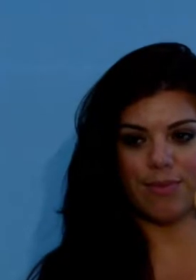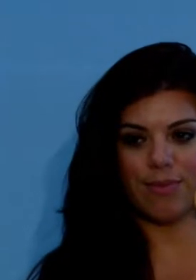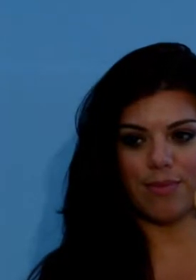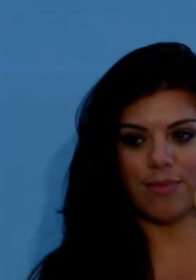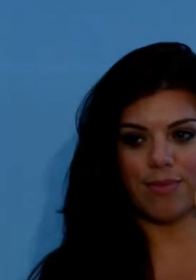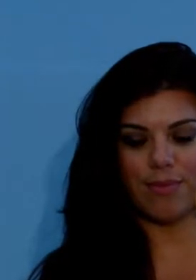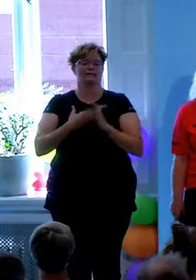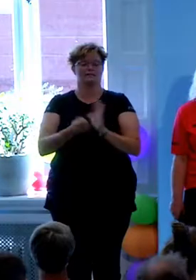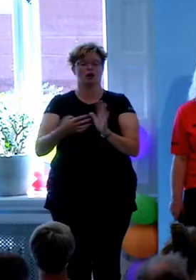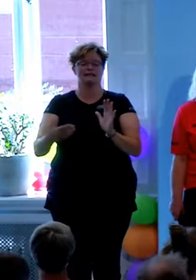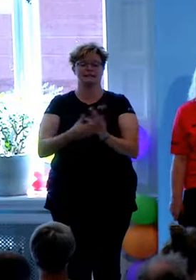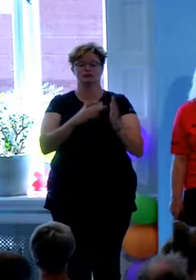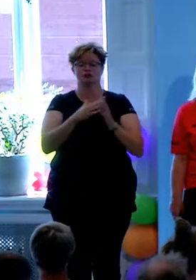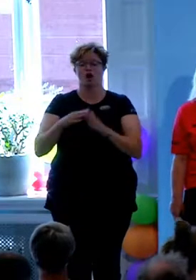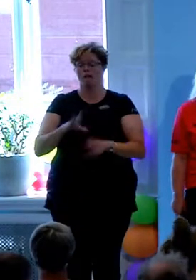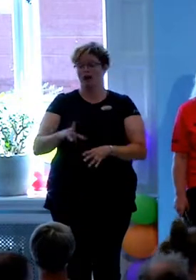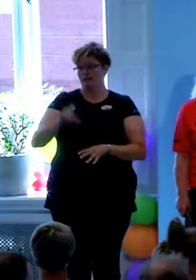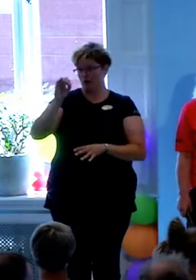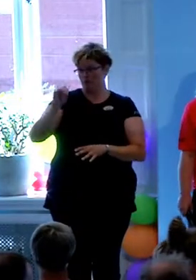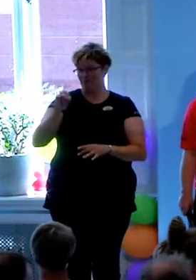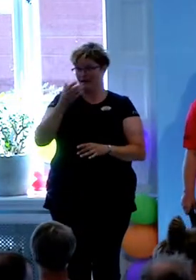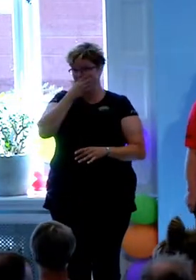till staden Malmö. Visst är det vackert?